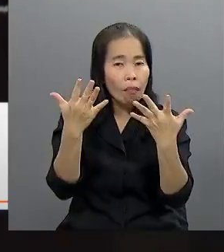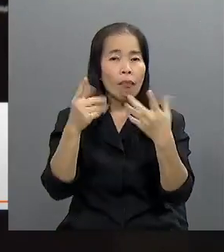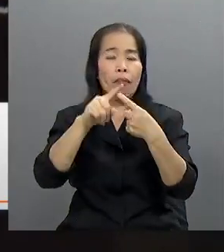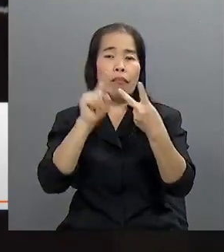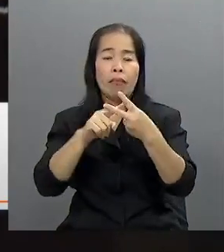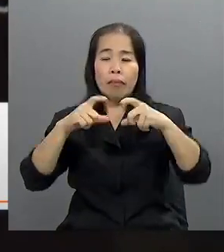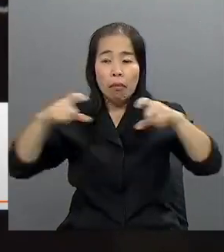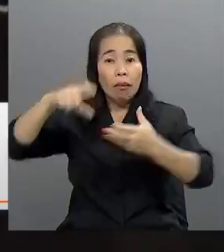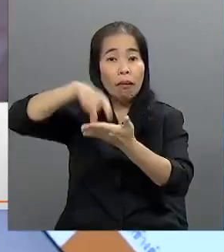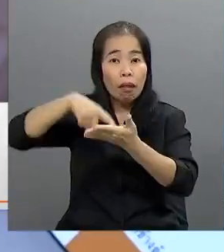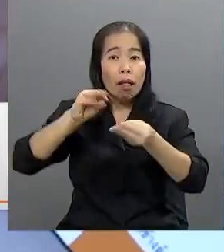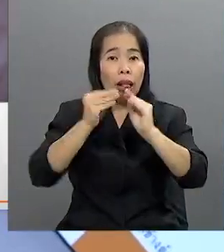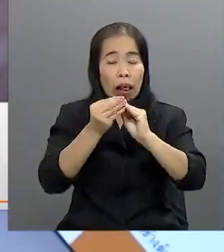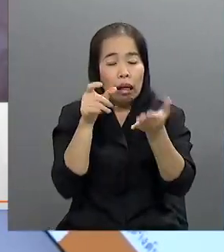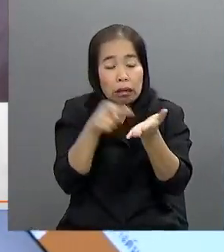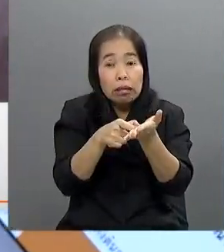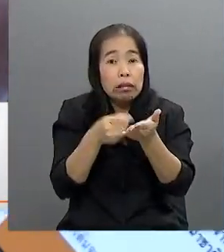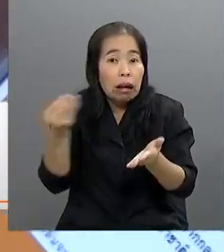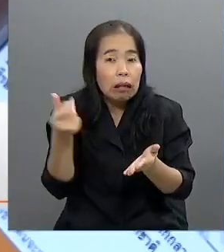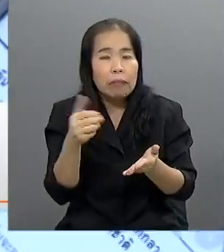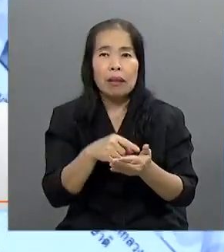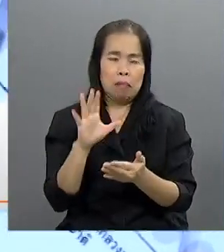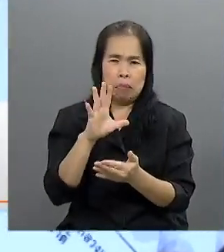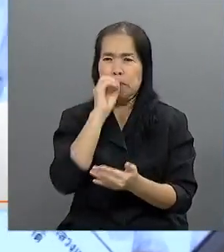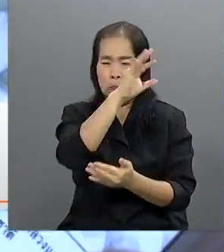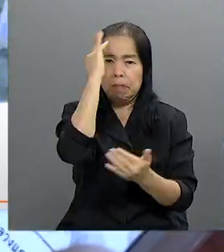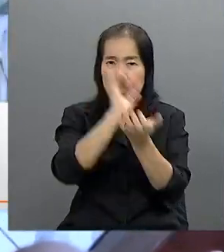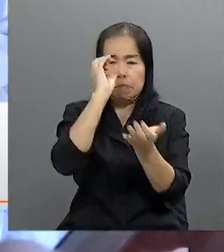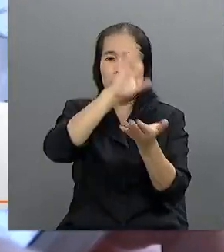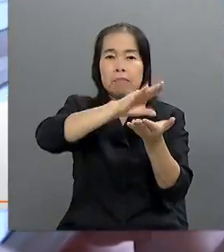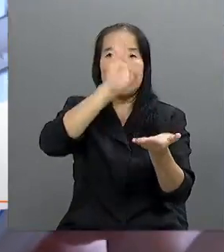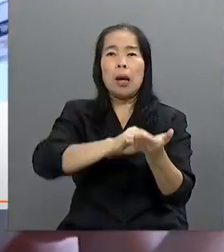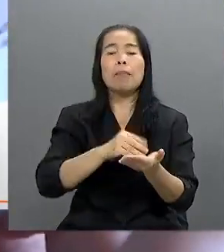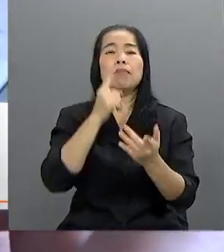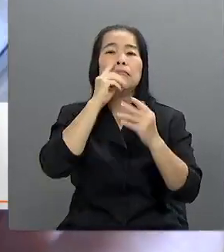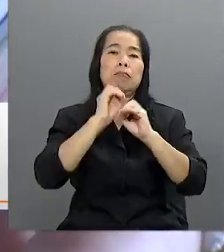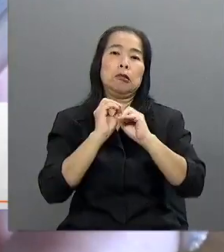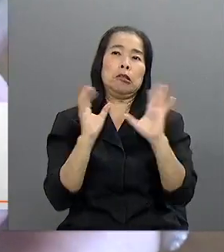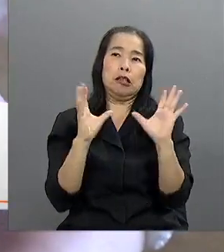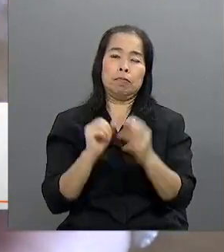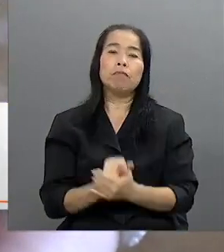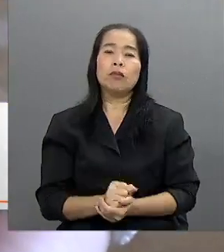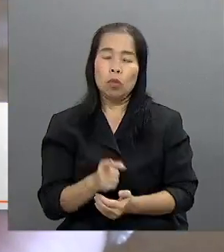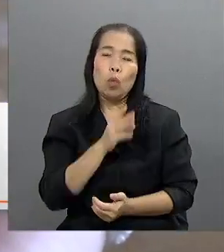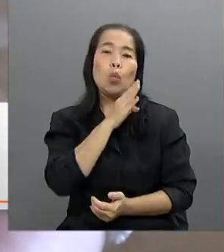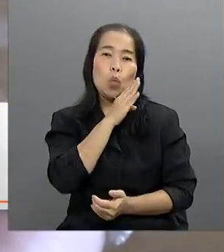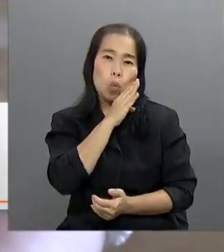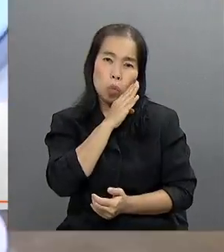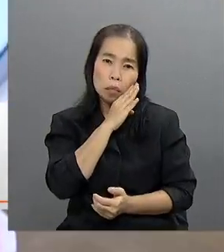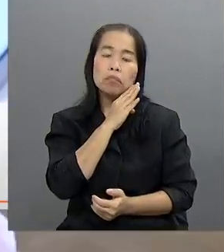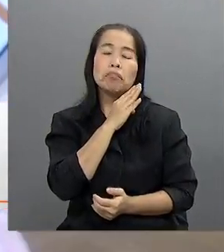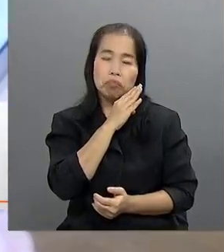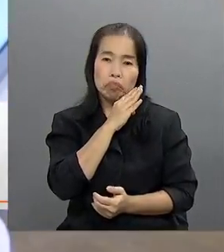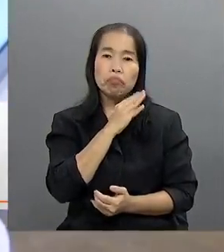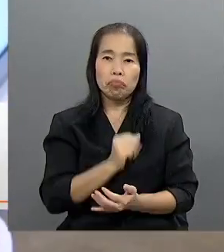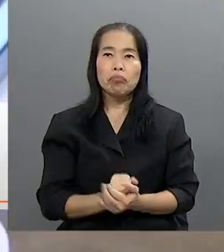เป็นรายบุคคลในพวกนี้ค่ะ ยืนยันชัดเจนครับโทรติดแน่นอนนะครับแล้วก็ยืนยันชัดเจนด้วยบอกว่าธนาค